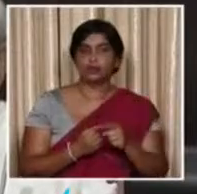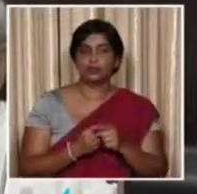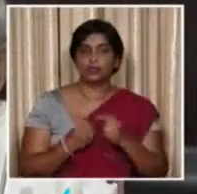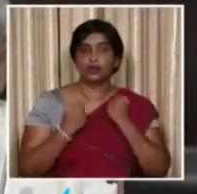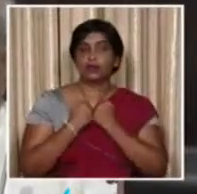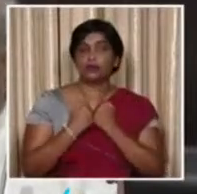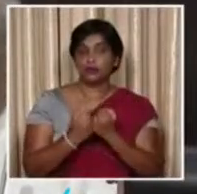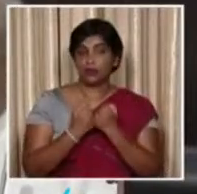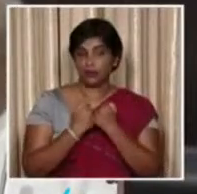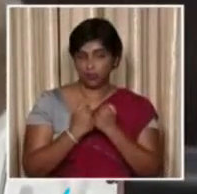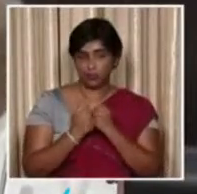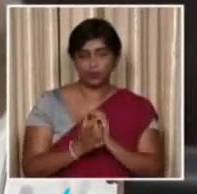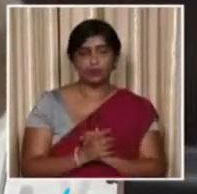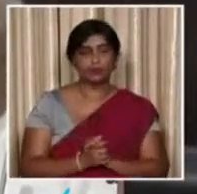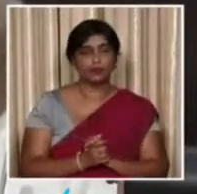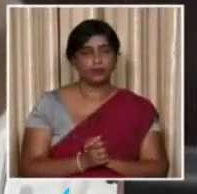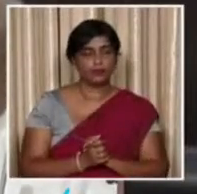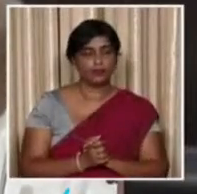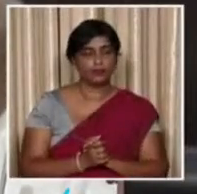ක්ෂේත්‍රයේ